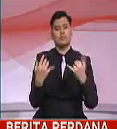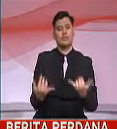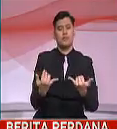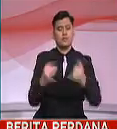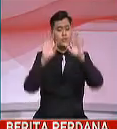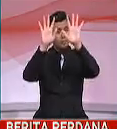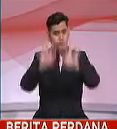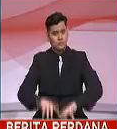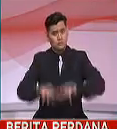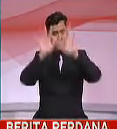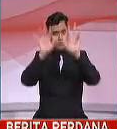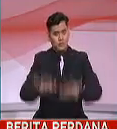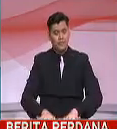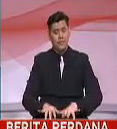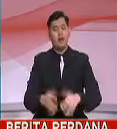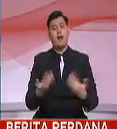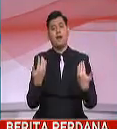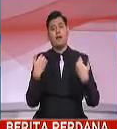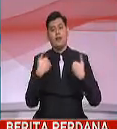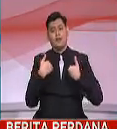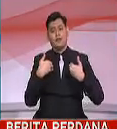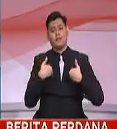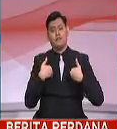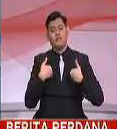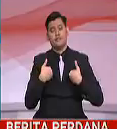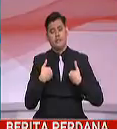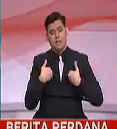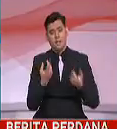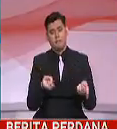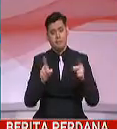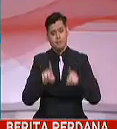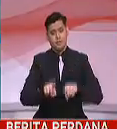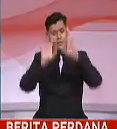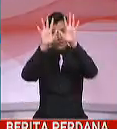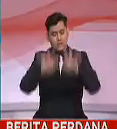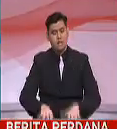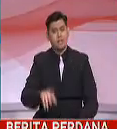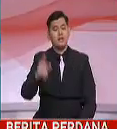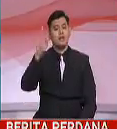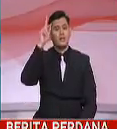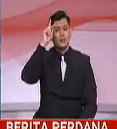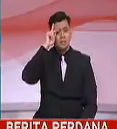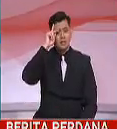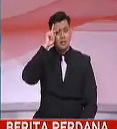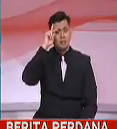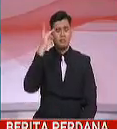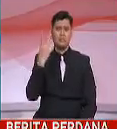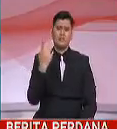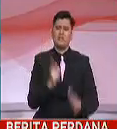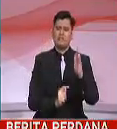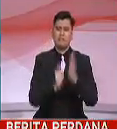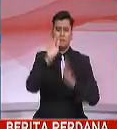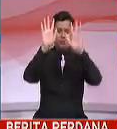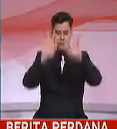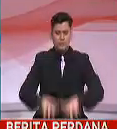terkini, diperhatikan terdapat lagi beberapa jajahan di negeri Kelantan yang mencatatkan bacaan hujan yang agak tinggi. Itu